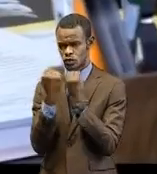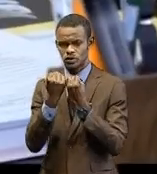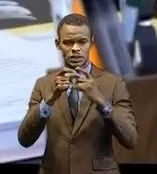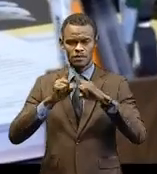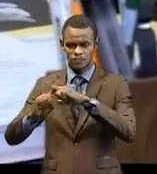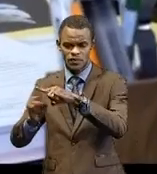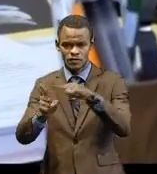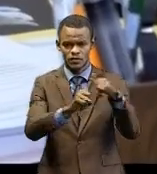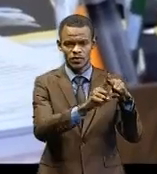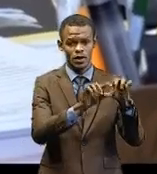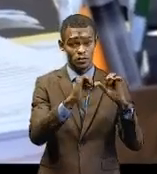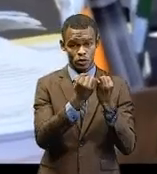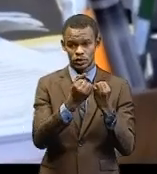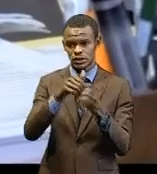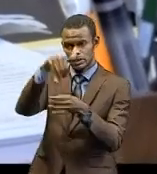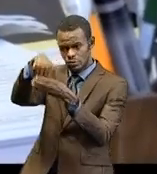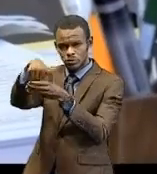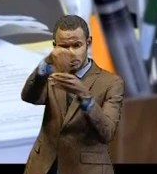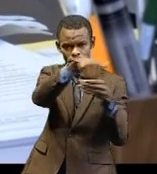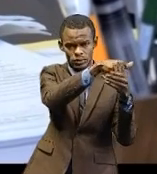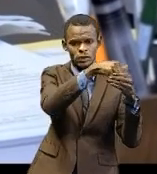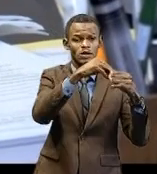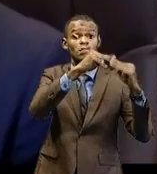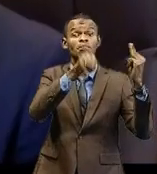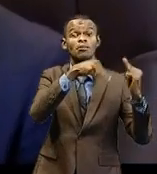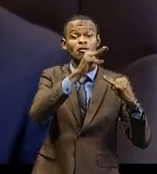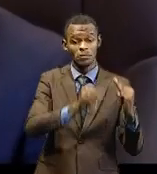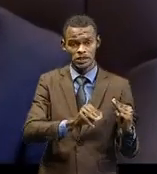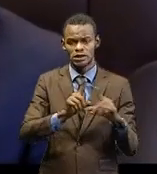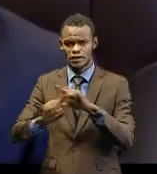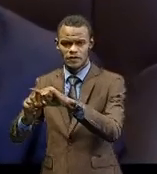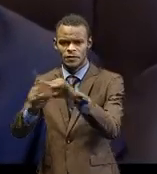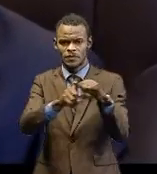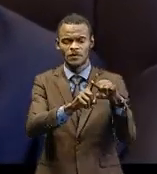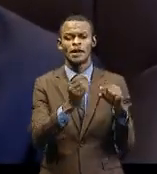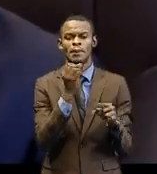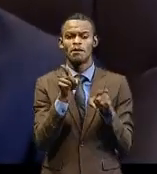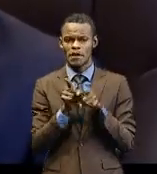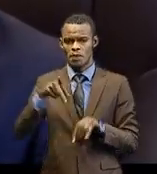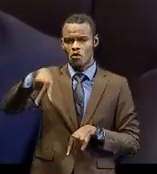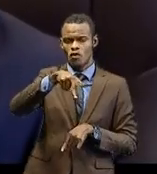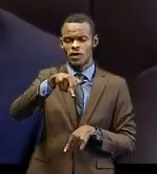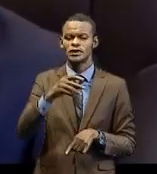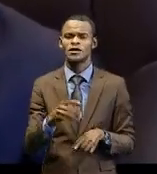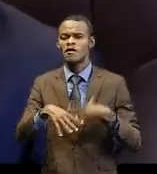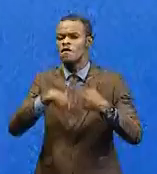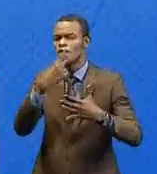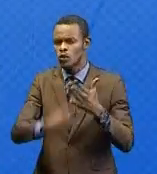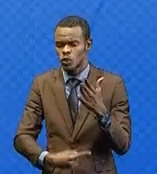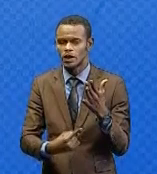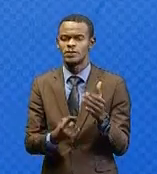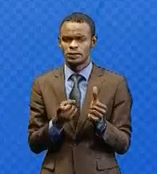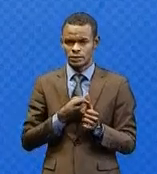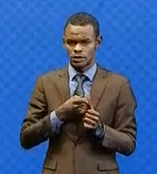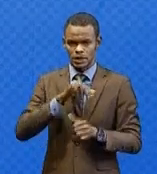représentant plusieurs ministères sectoriels et les provinces. Il sera question notamment d'établir pour chaque ressource naturelle